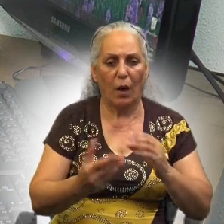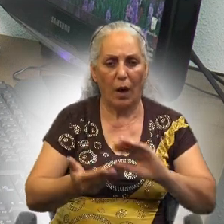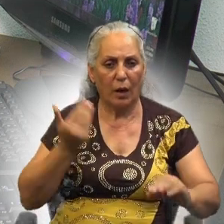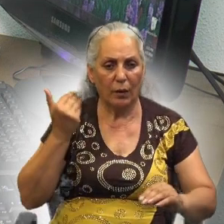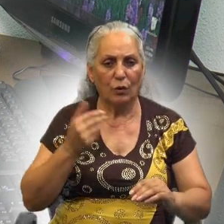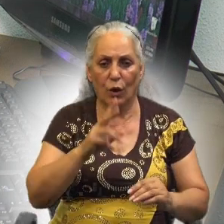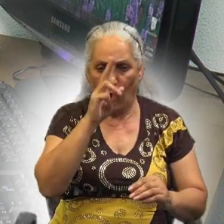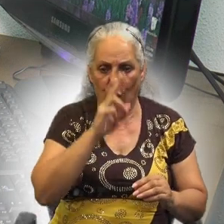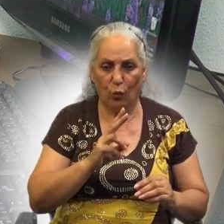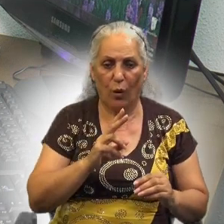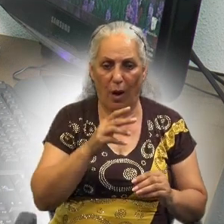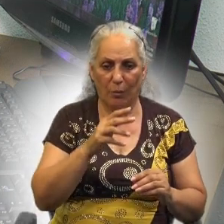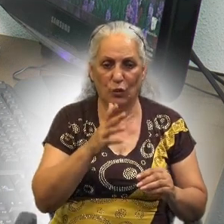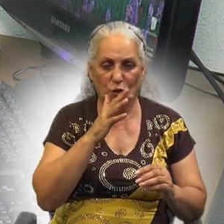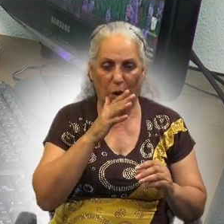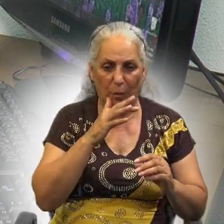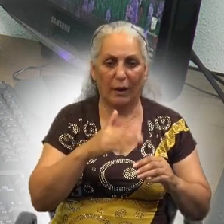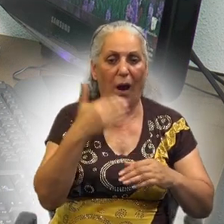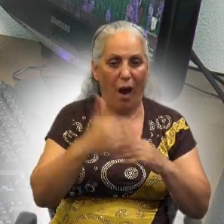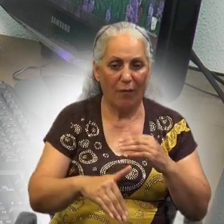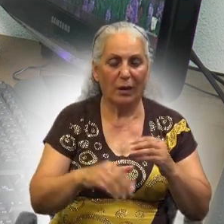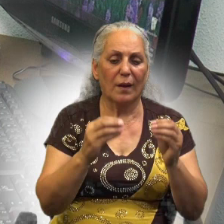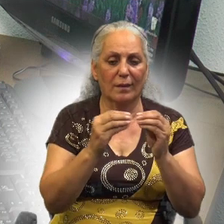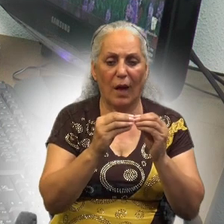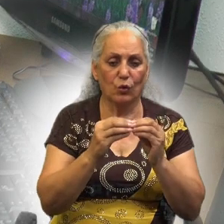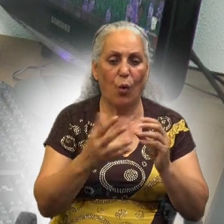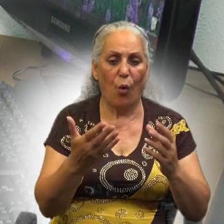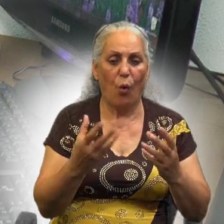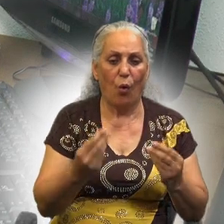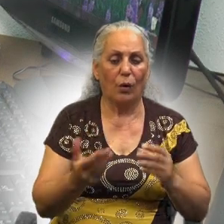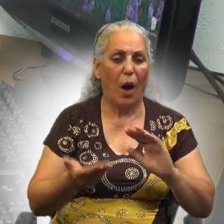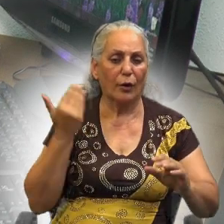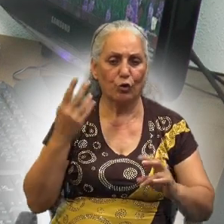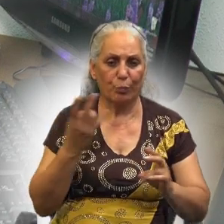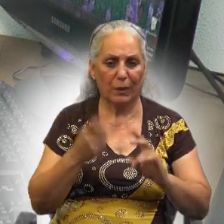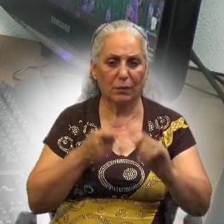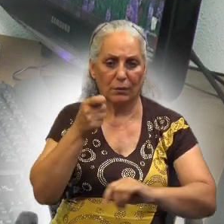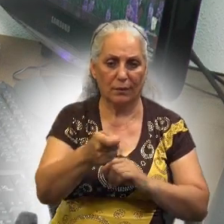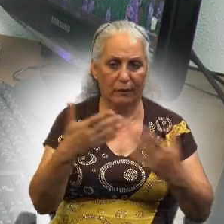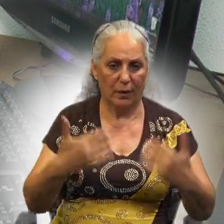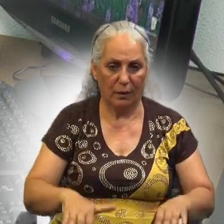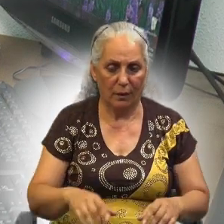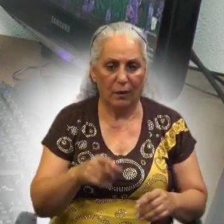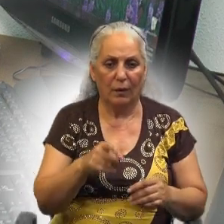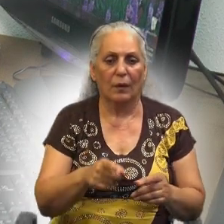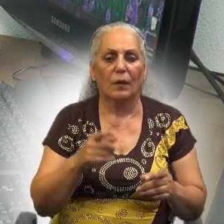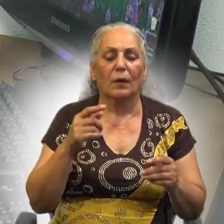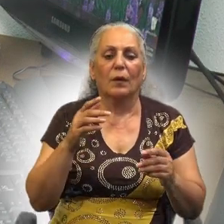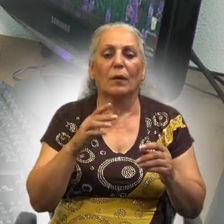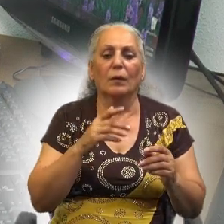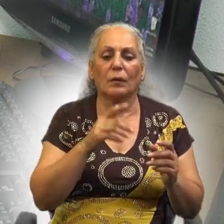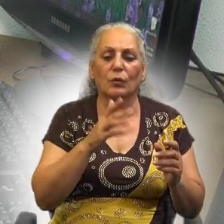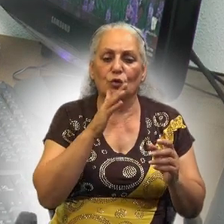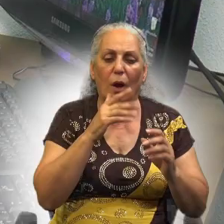այսինքն 2 ամիս ժամկետի ավարտից առնվազն 10 օր առաջ միջնորդություն պետք է ներկայացնի կալանավորման